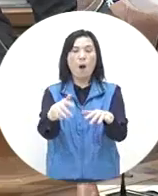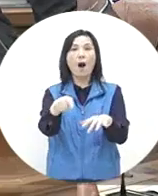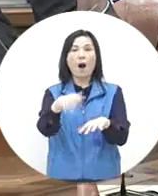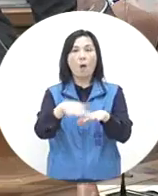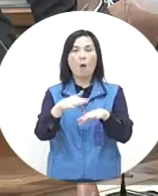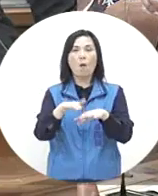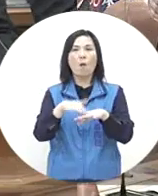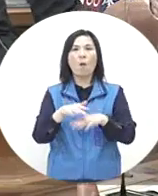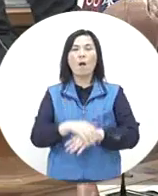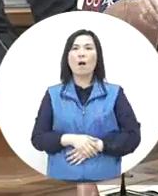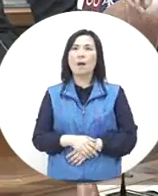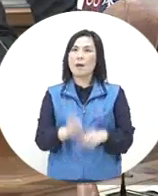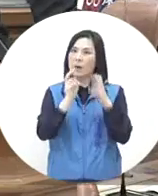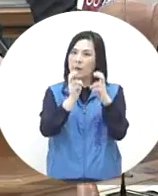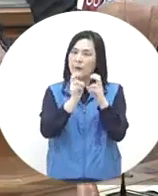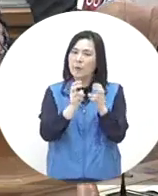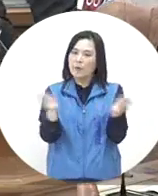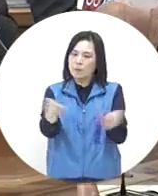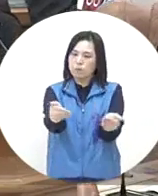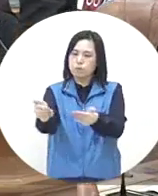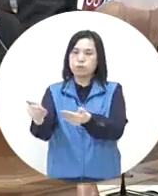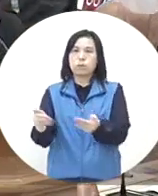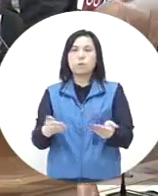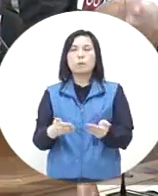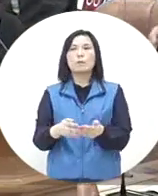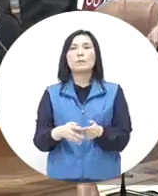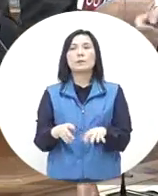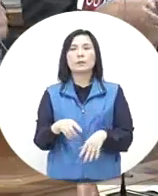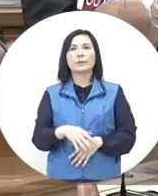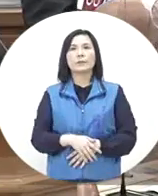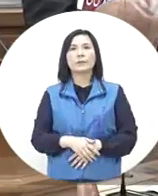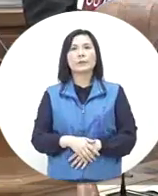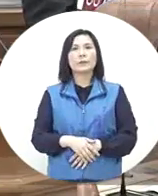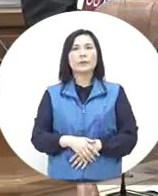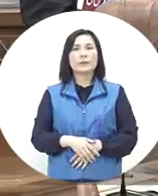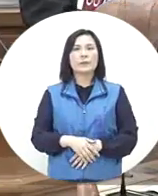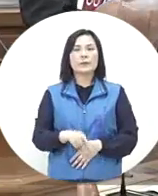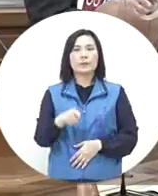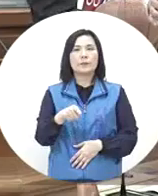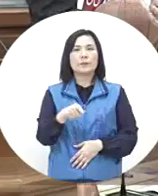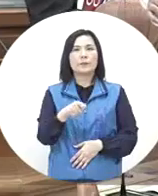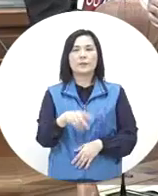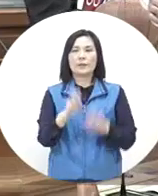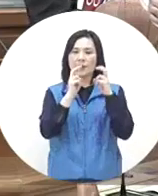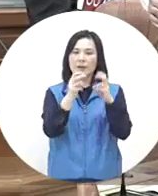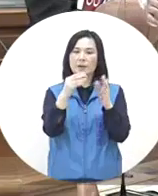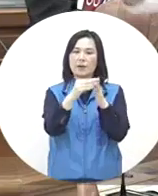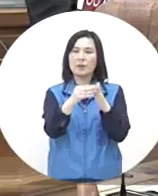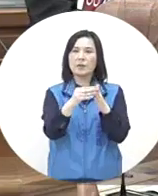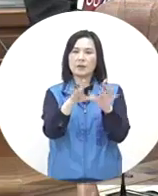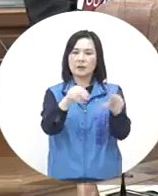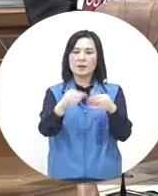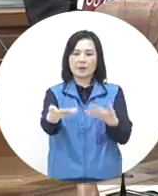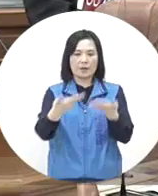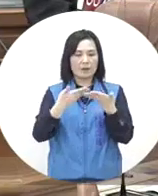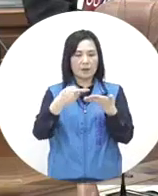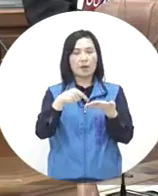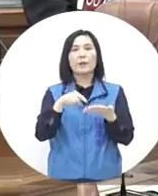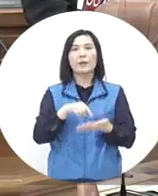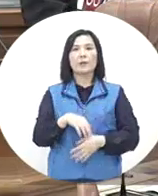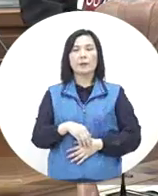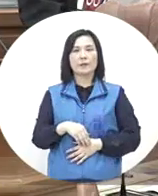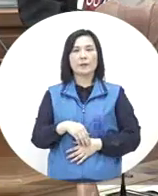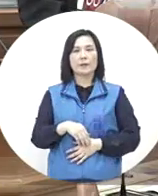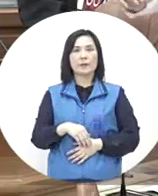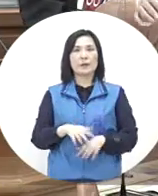运相关的这个开发吼，目前我了解就是说，这个贵局啊，捷运局提供给我的这个资料说，我们现在